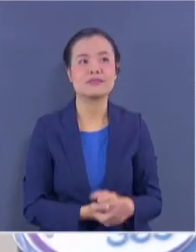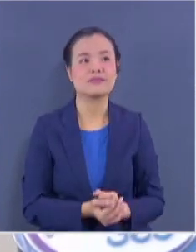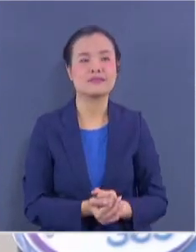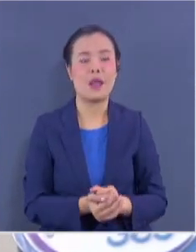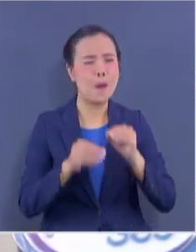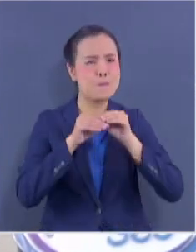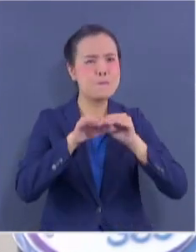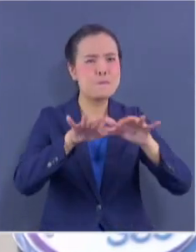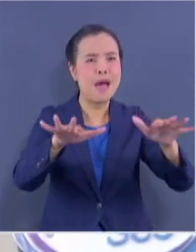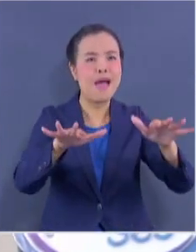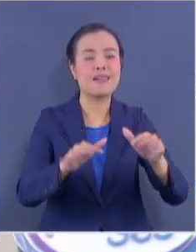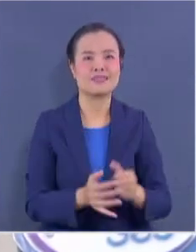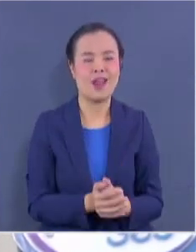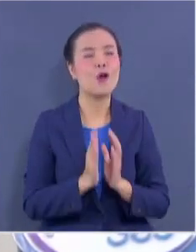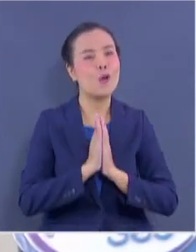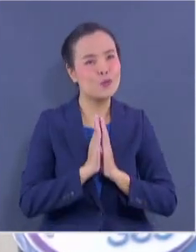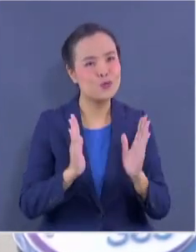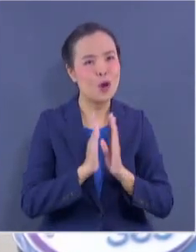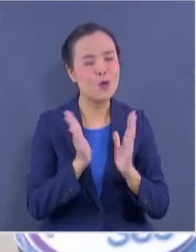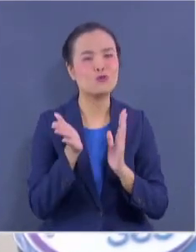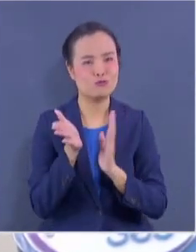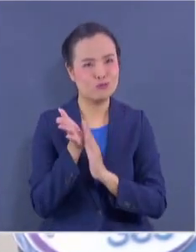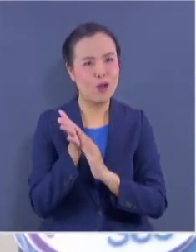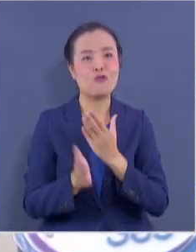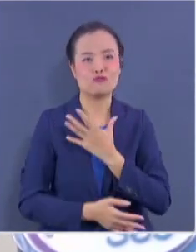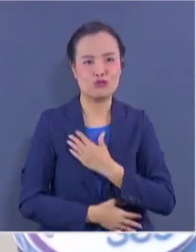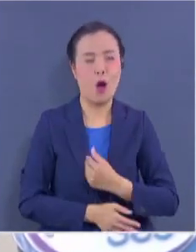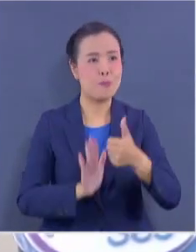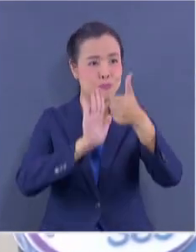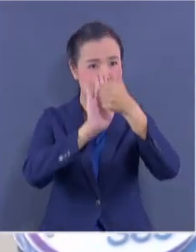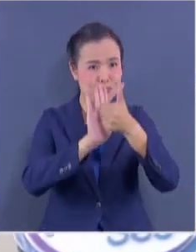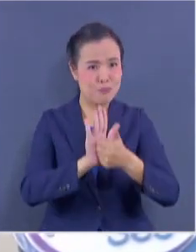เผยแพร่ไปไกลมากก็ขอบคุณมากค่ะที่ชื่นชอบคนกดไลค์เยอะกว่าตอนหนูแต่งหน้า